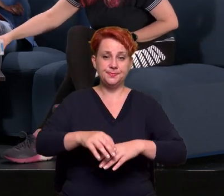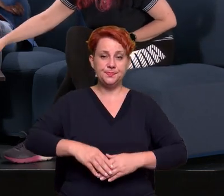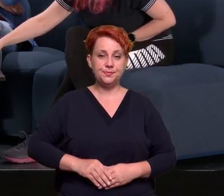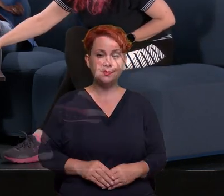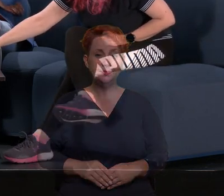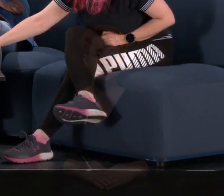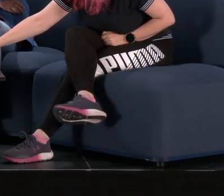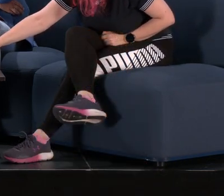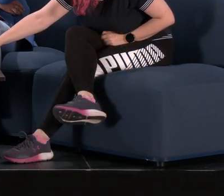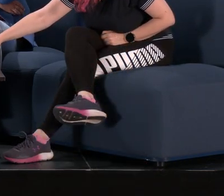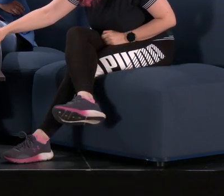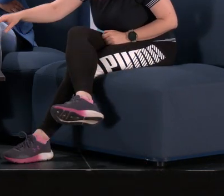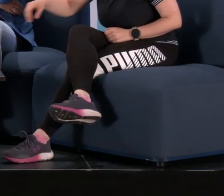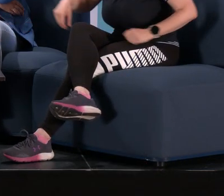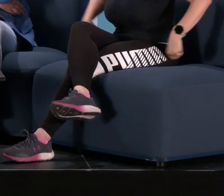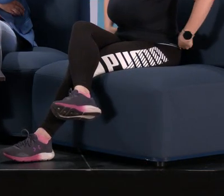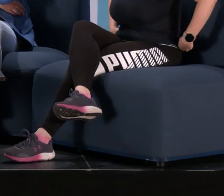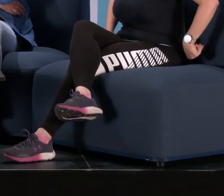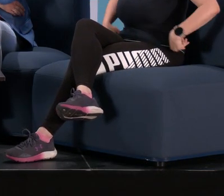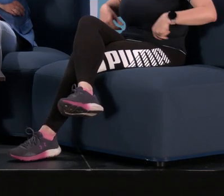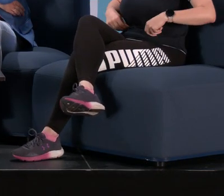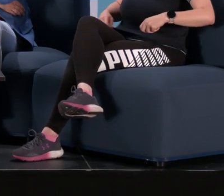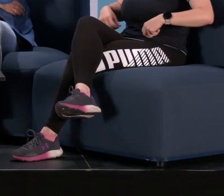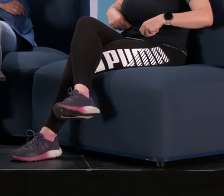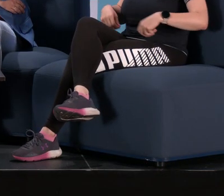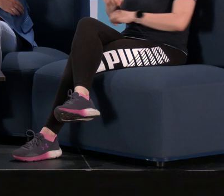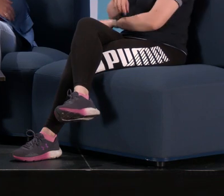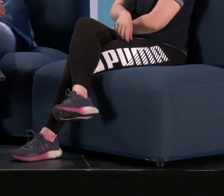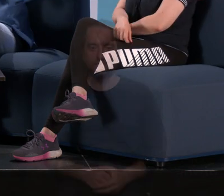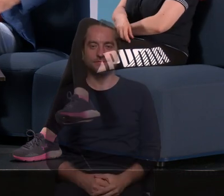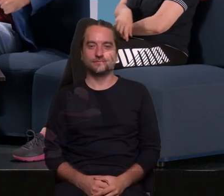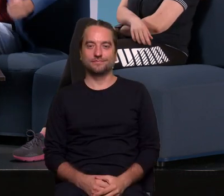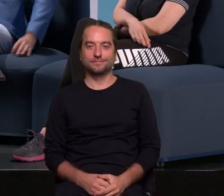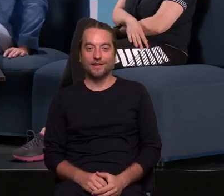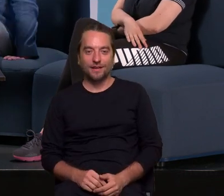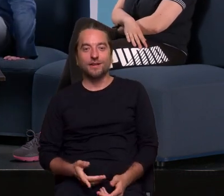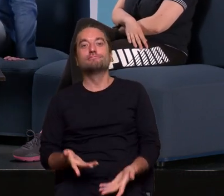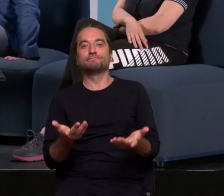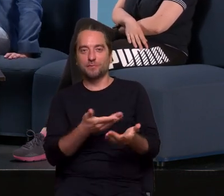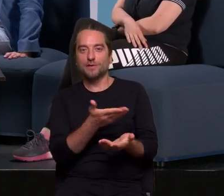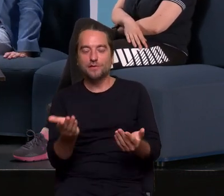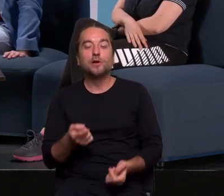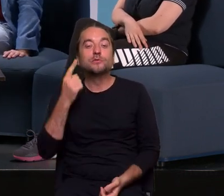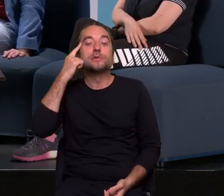Państwa, przypomniało mi się to moja jedna z przygód niemieckich. Kiedy byłem w Niemczech, usłyszałem